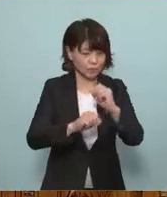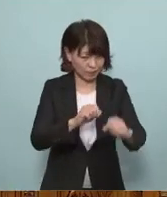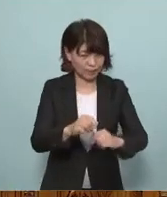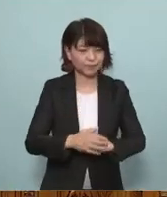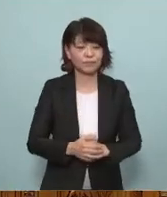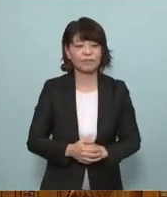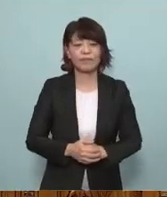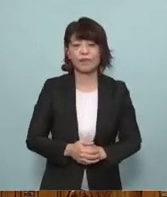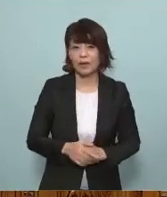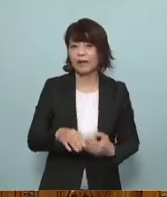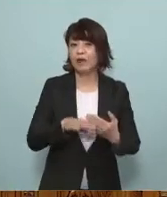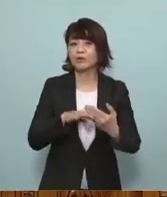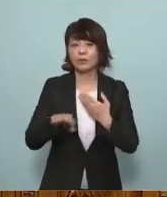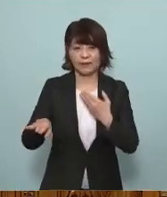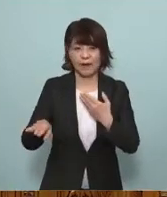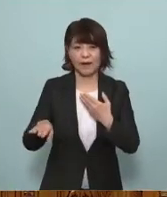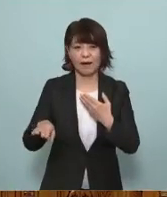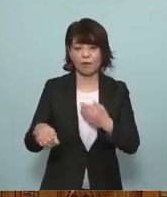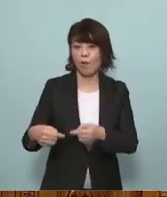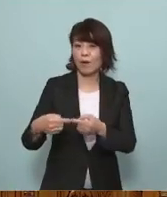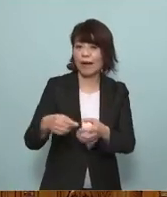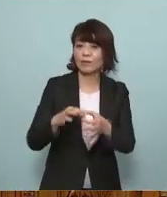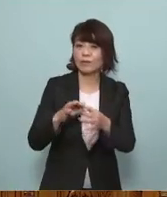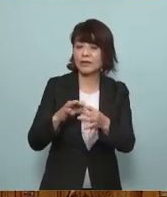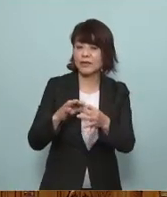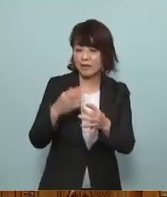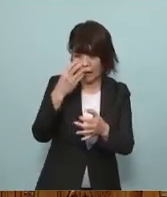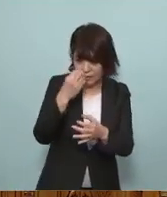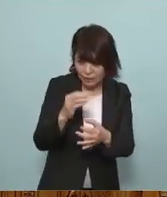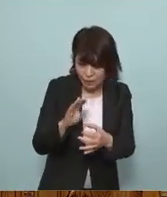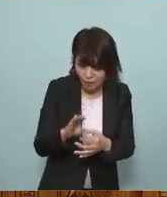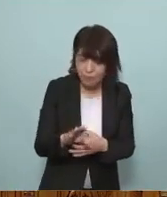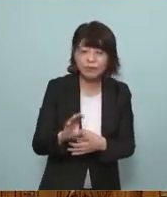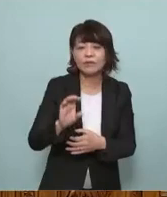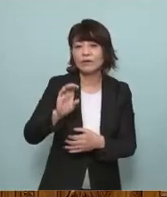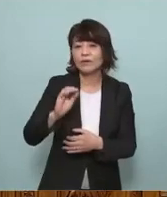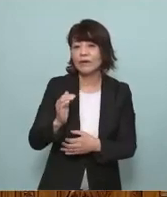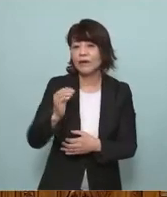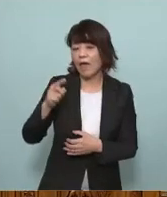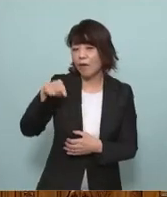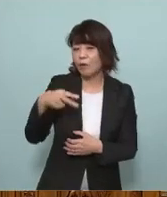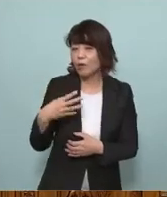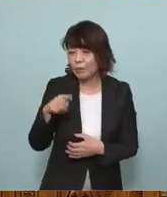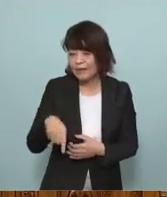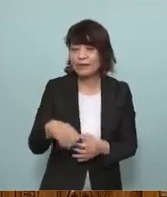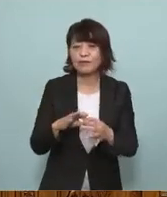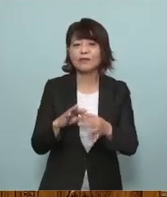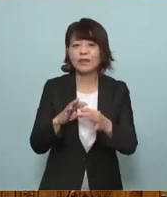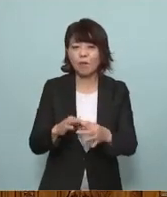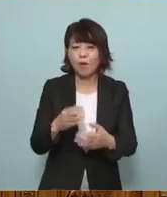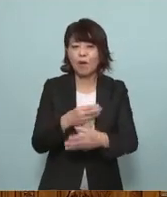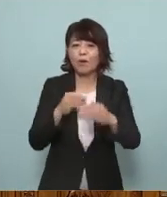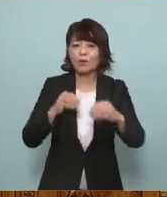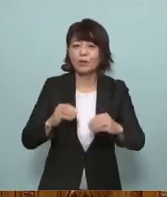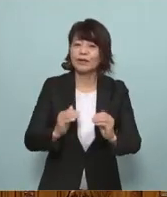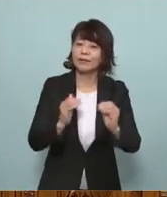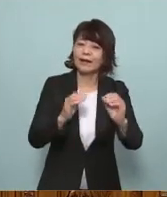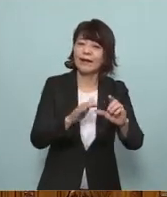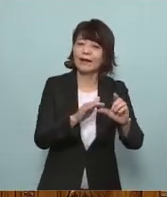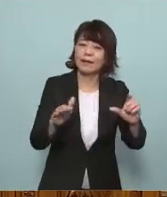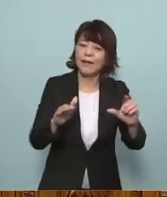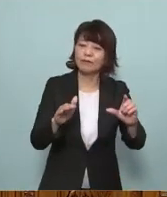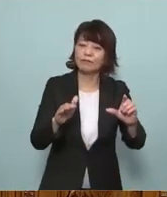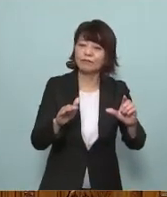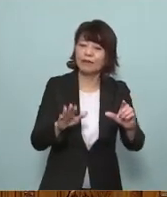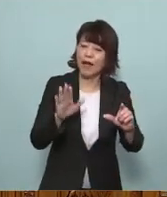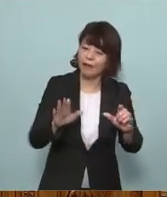また、その他の加入に関心を示しているエコノミーについても、 協定の高いレベルを満たす用意ができ